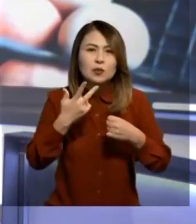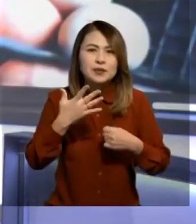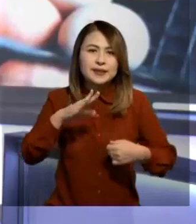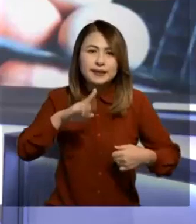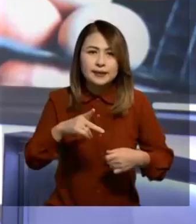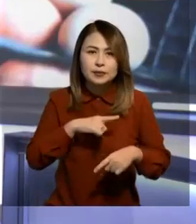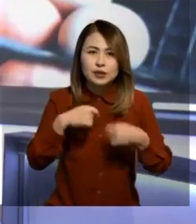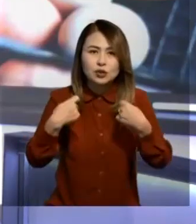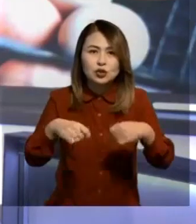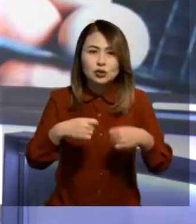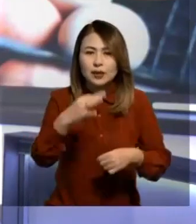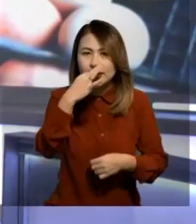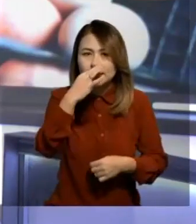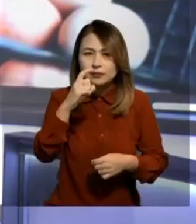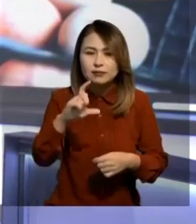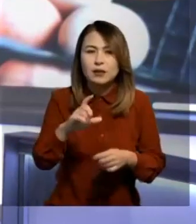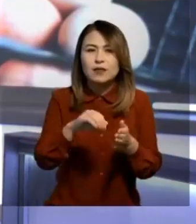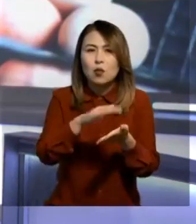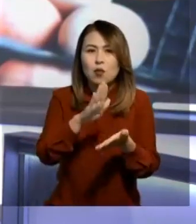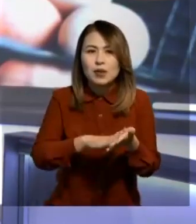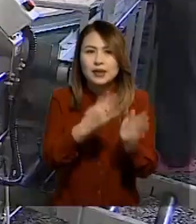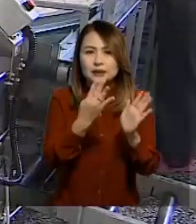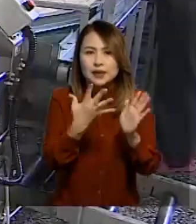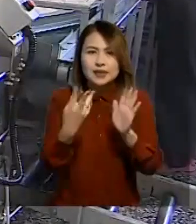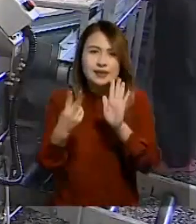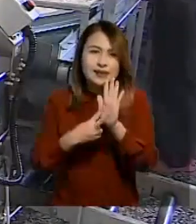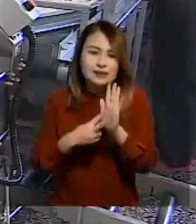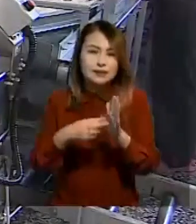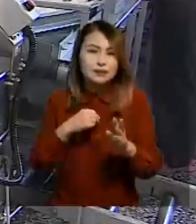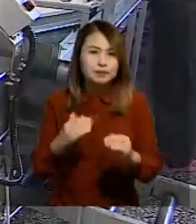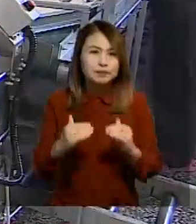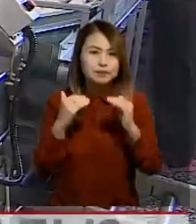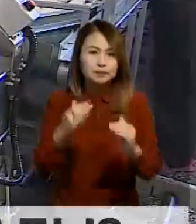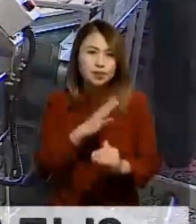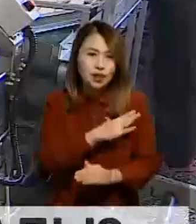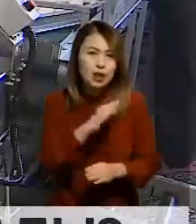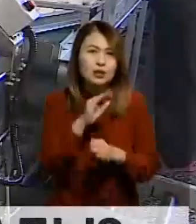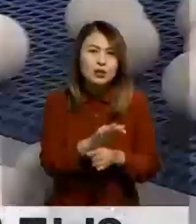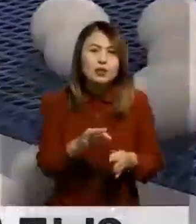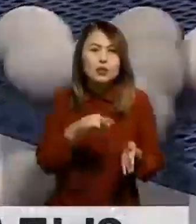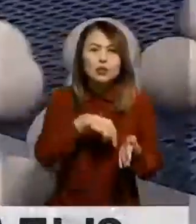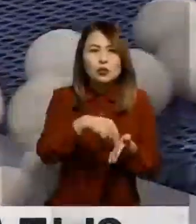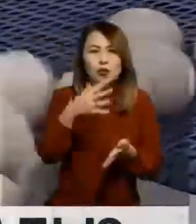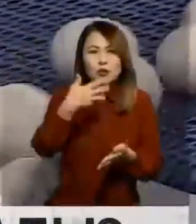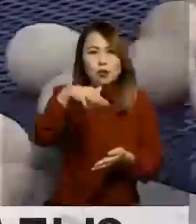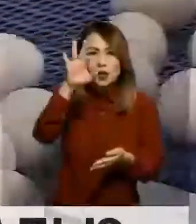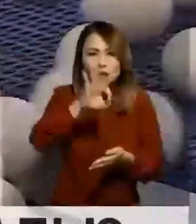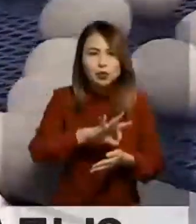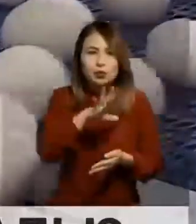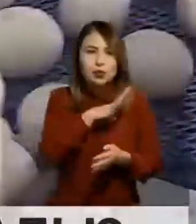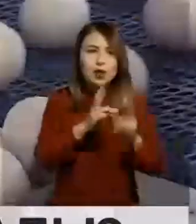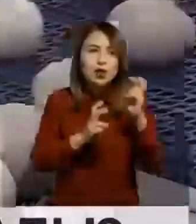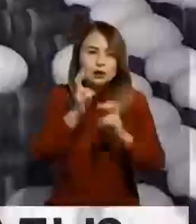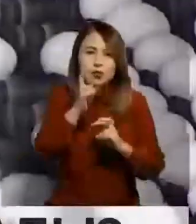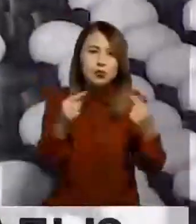35 теңгеден сатқан жұмыртқаның көтерме құнын 45-47 теңгеге бағалаған. Осылайша аймақтағы сұраныстың 50%-ын